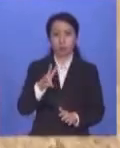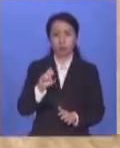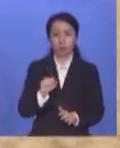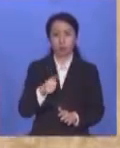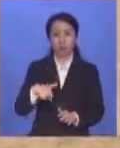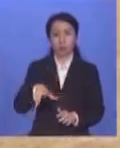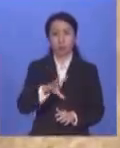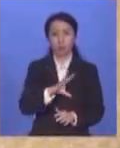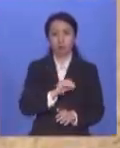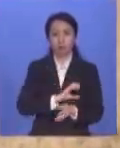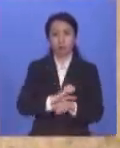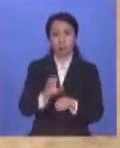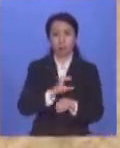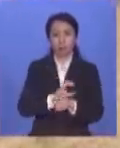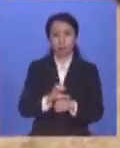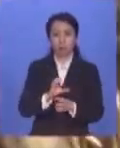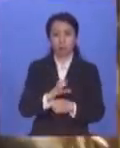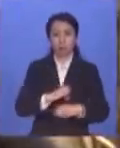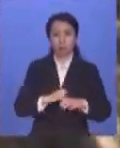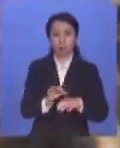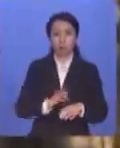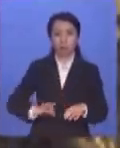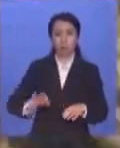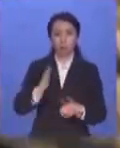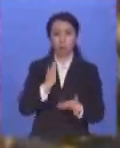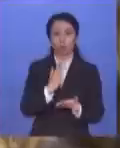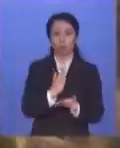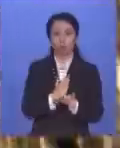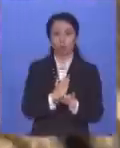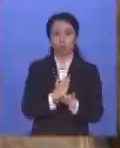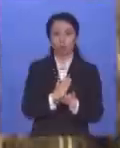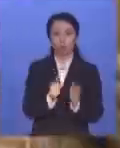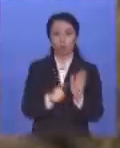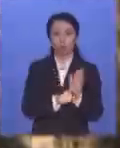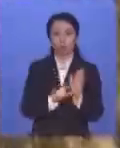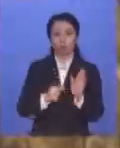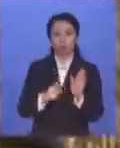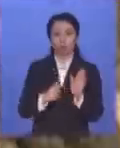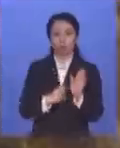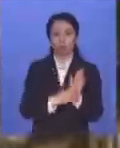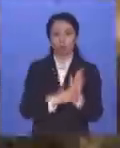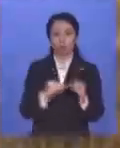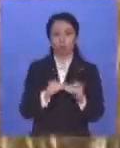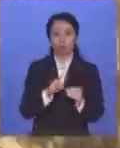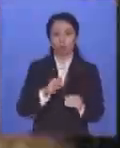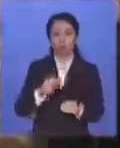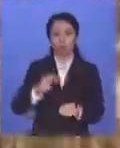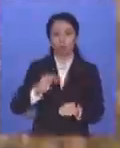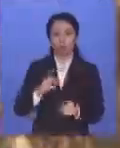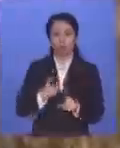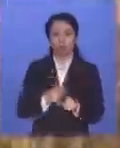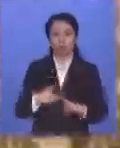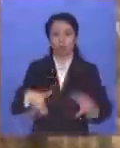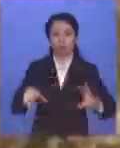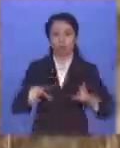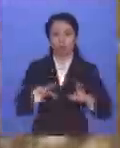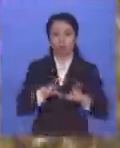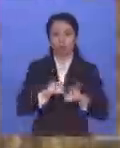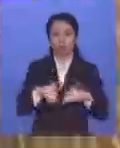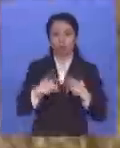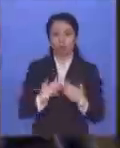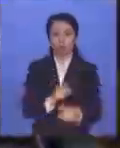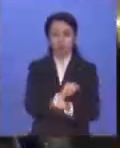милна тонн всего мощность ёмкостей по области составляет 6,9 млн тонн что